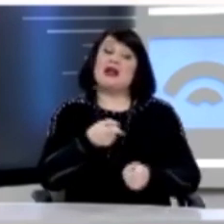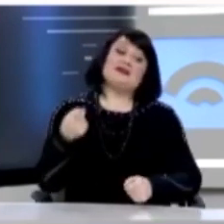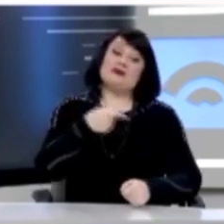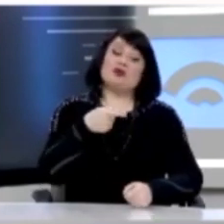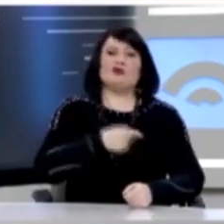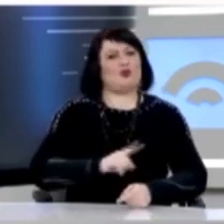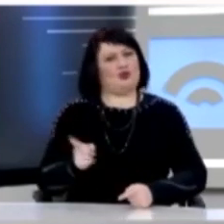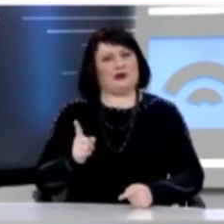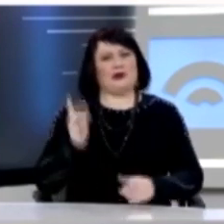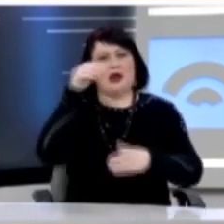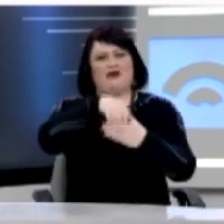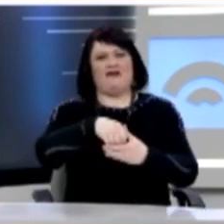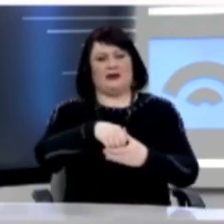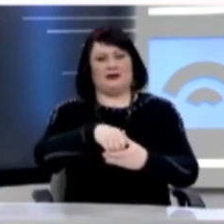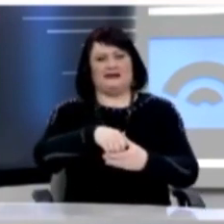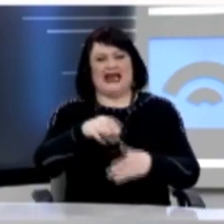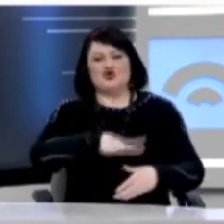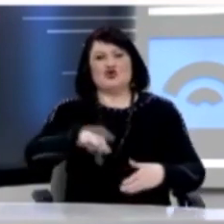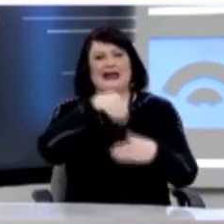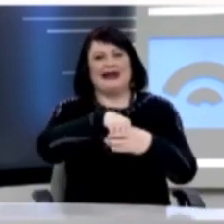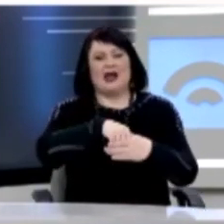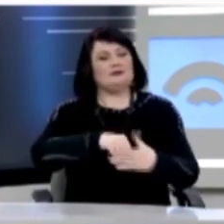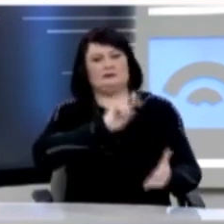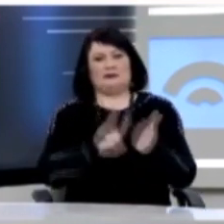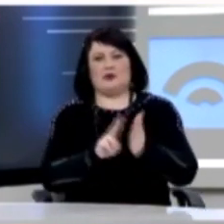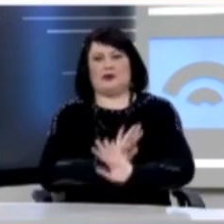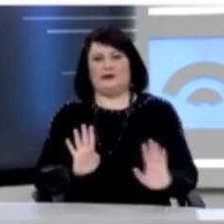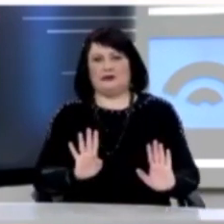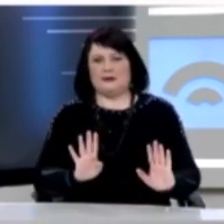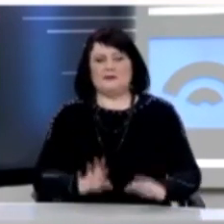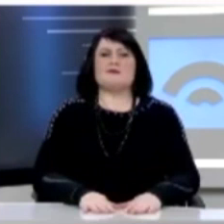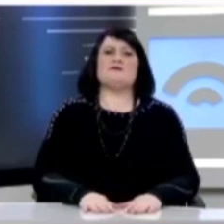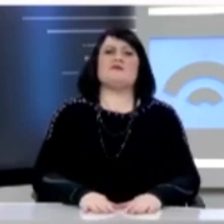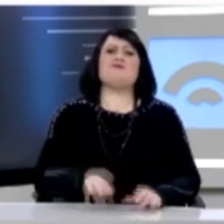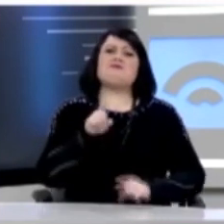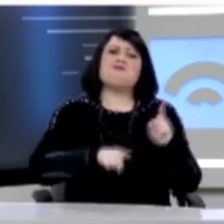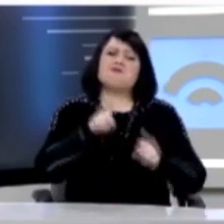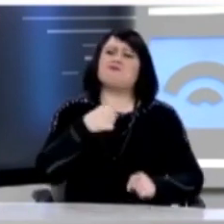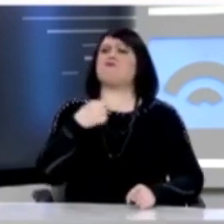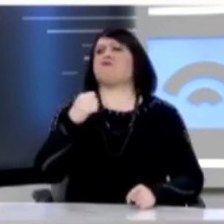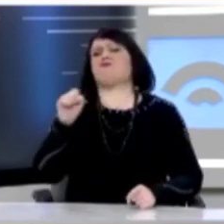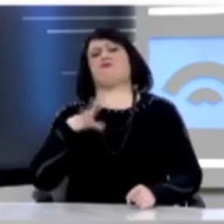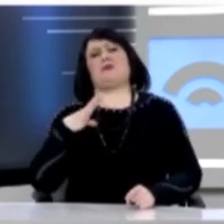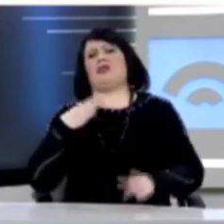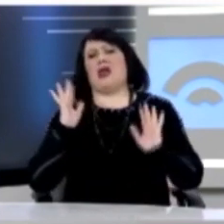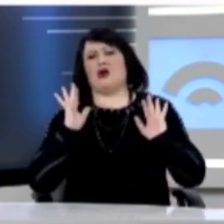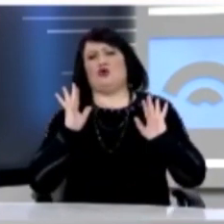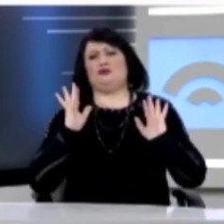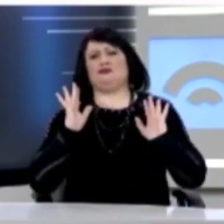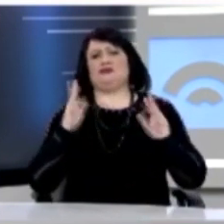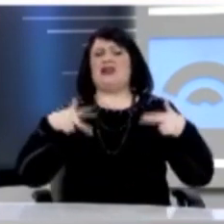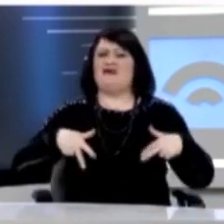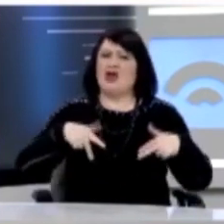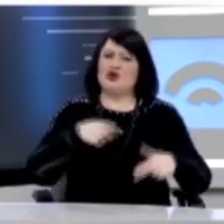πολύ περισσότερο να επεμβαίνει. Μπορεί κάποιος να διαφωνεί όσο θέλει με ένα καθεστώς, με